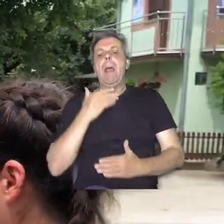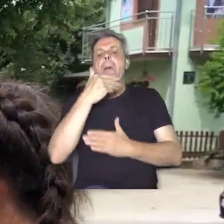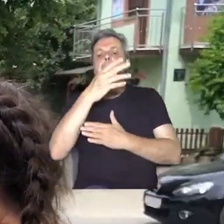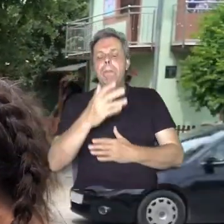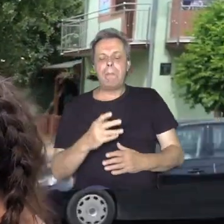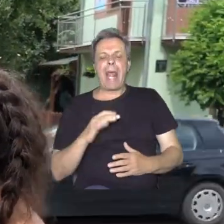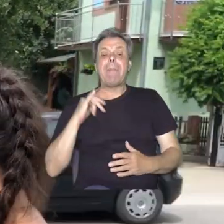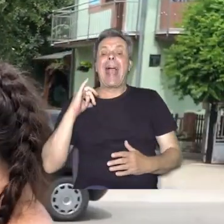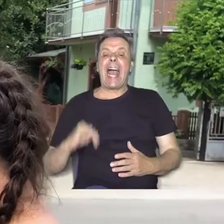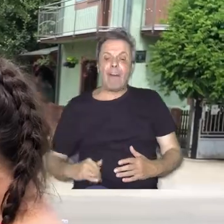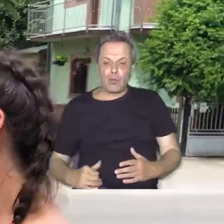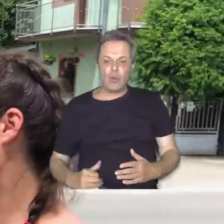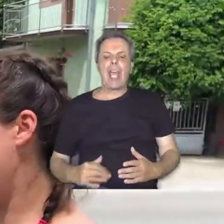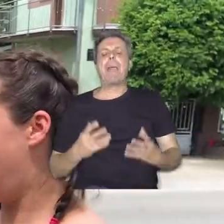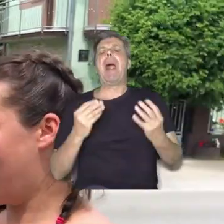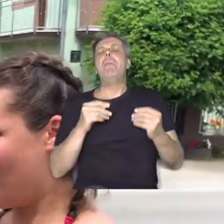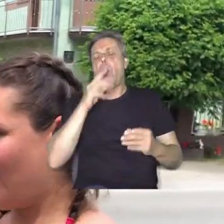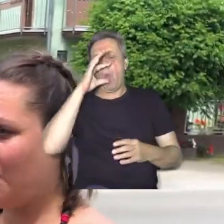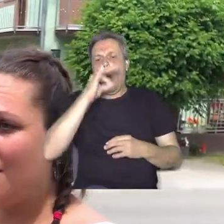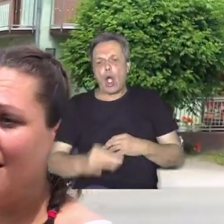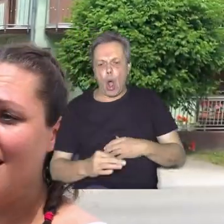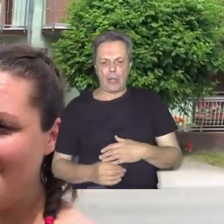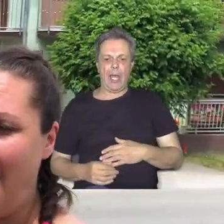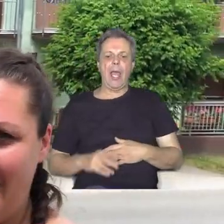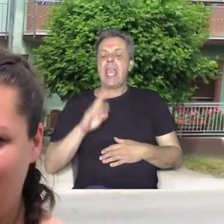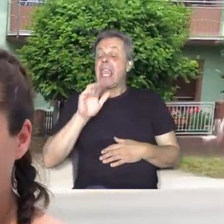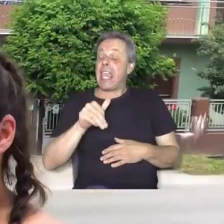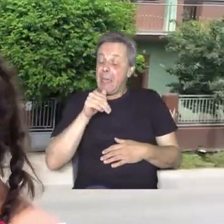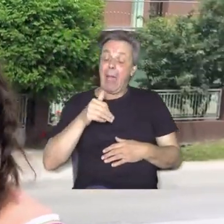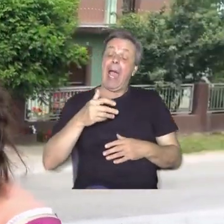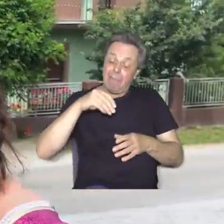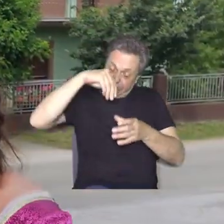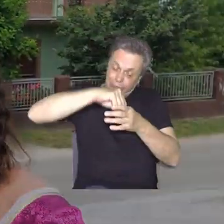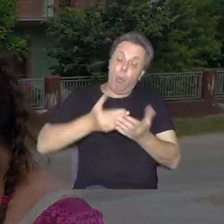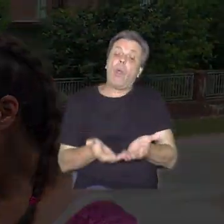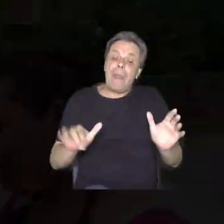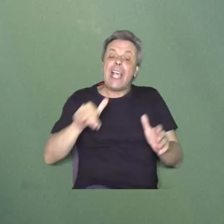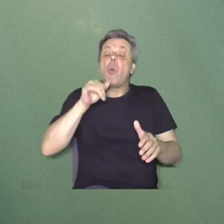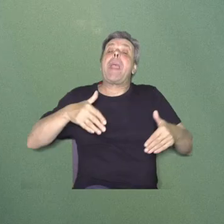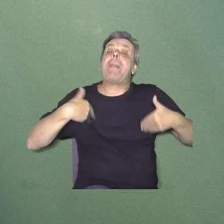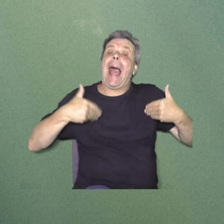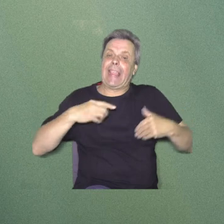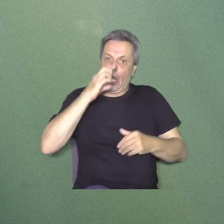svaki stup ima gnjezdo i ima rodu i mladu rodu.